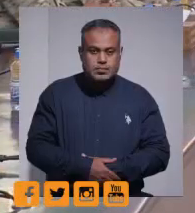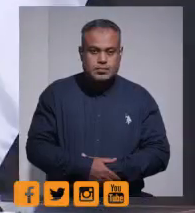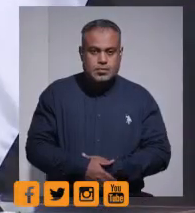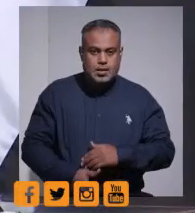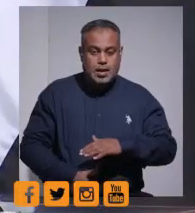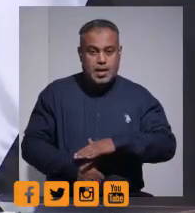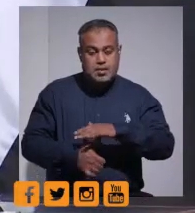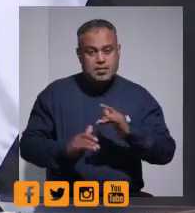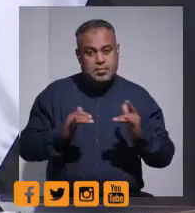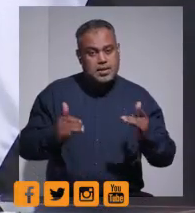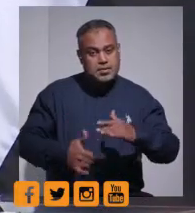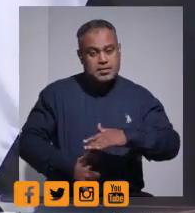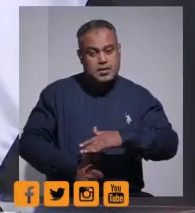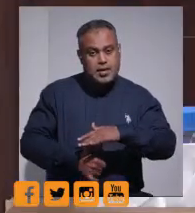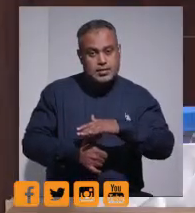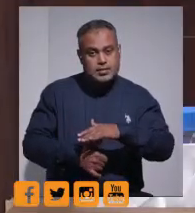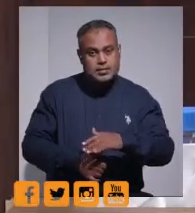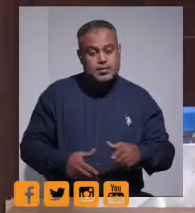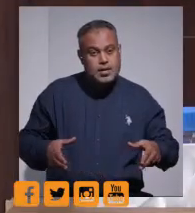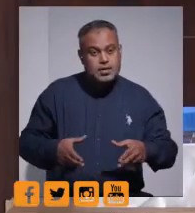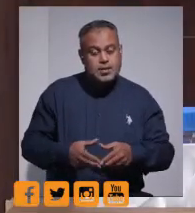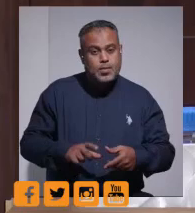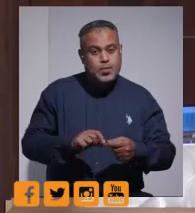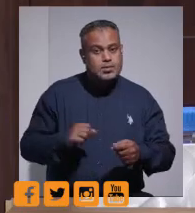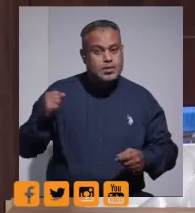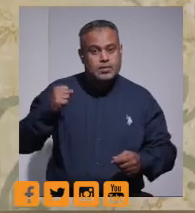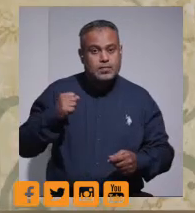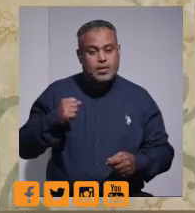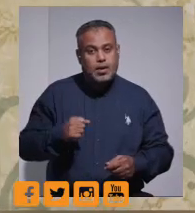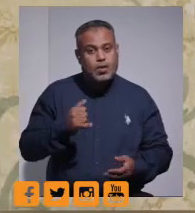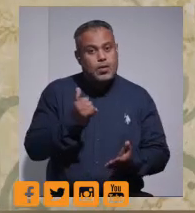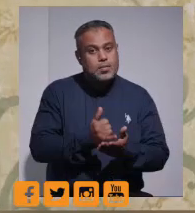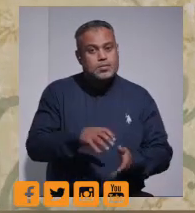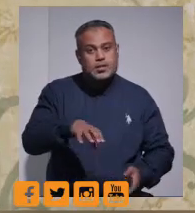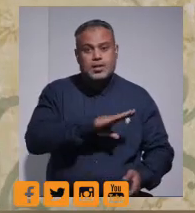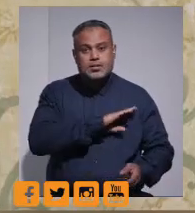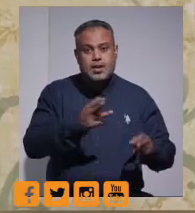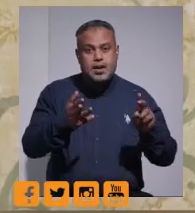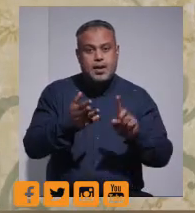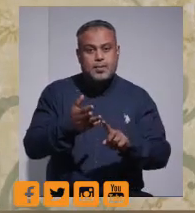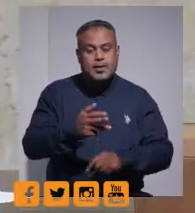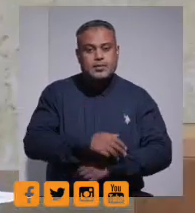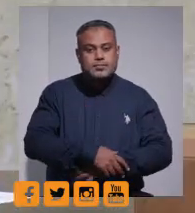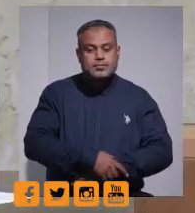رئيس مجلس القياده الرئاسيه يجتمع بوزير الدفاع وقياده المنطقه العسكريه الرابعه